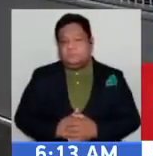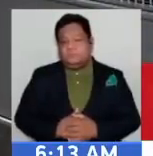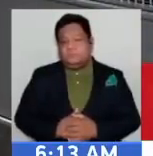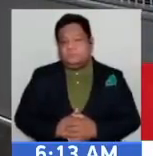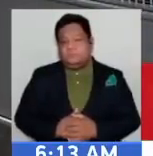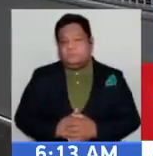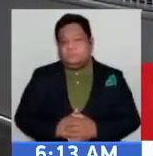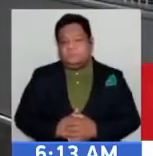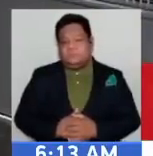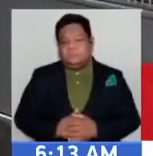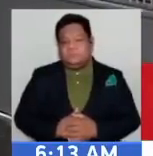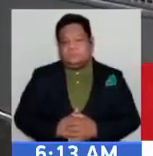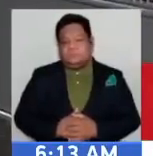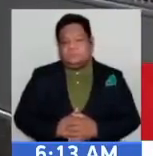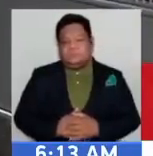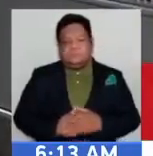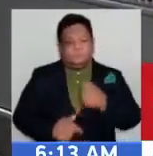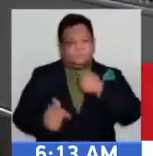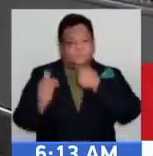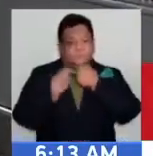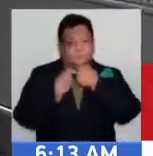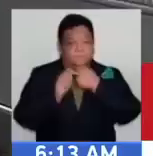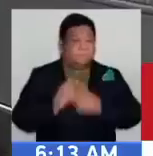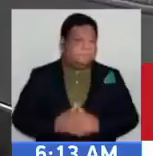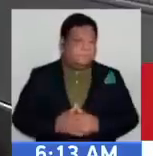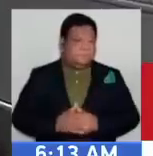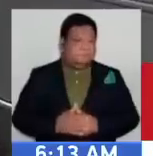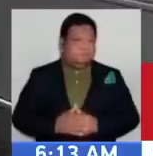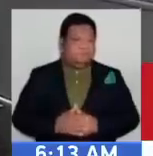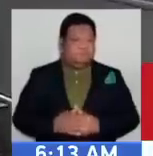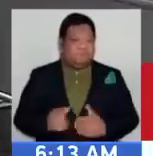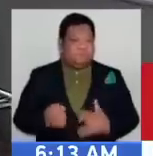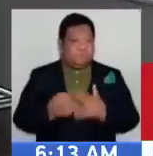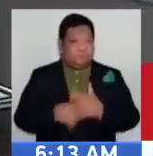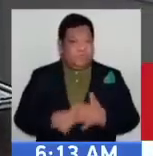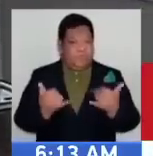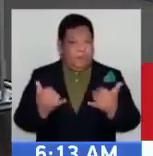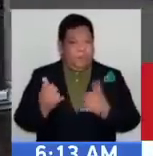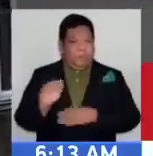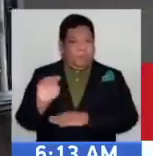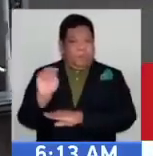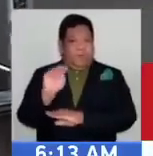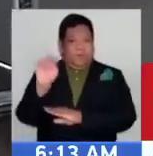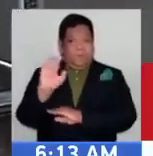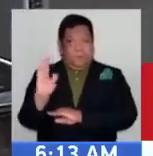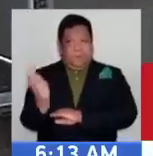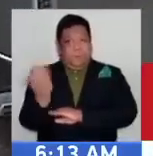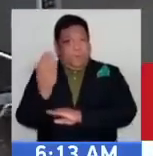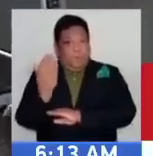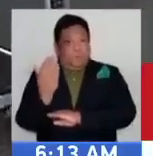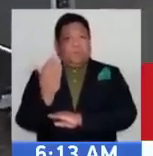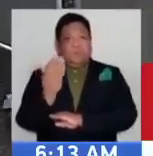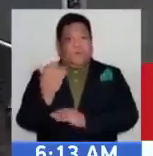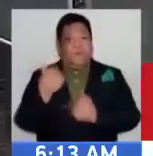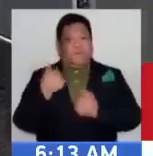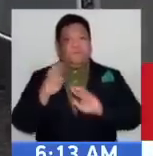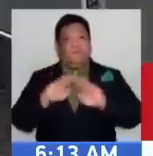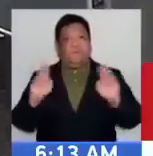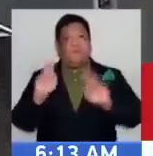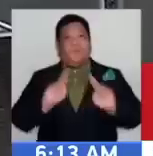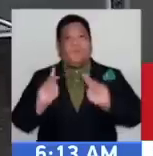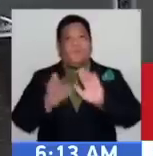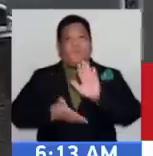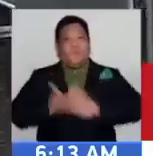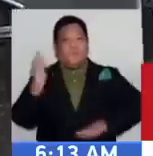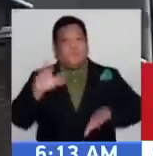Igan, dahil nagsimula na ang Monday morning rush hour, nadagdagan na o dumami na yung volume ng mga sasakyan